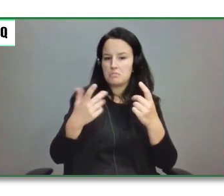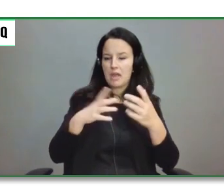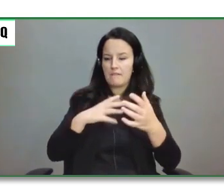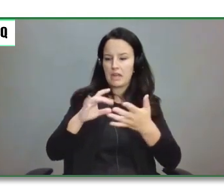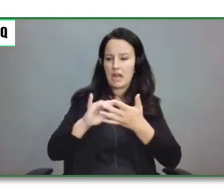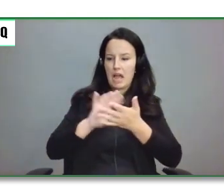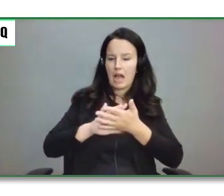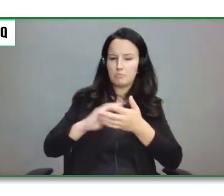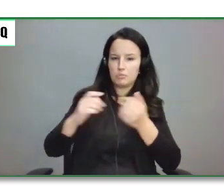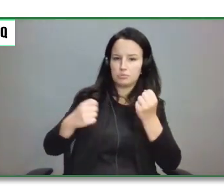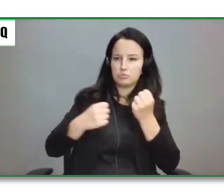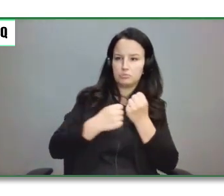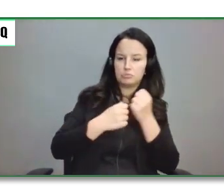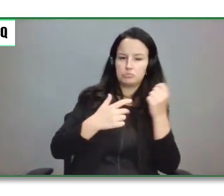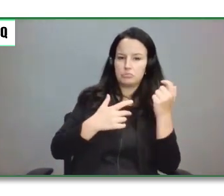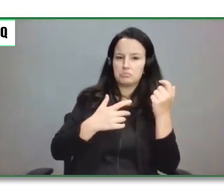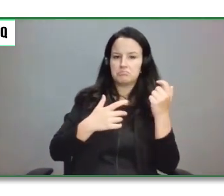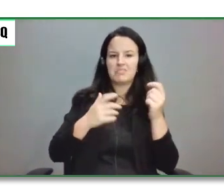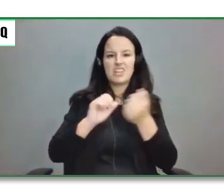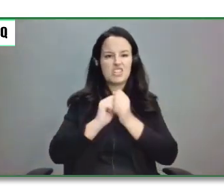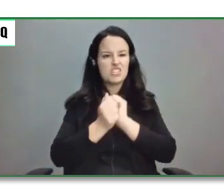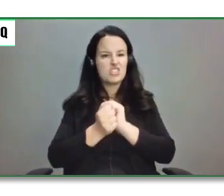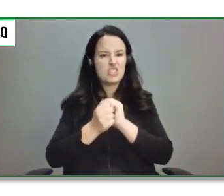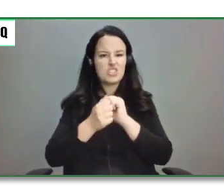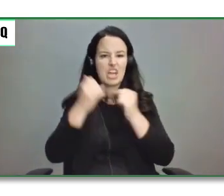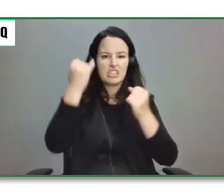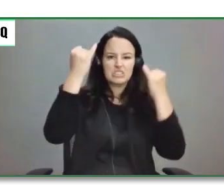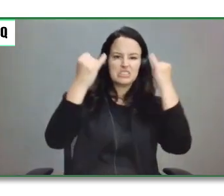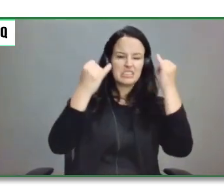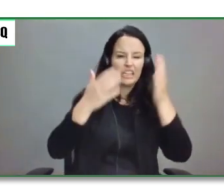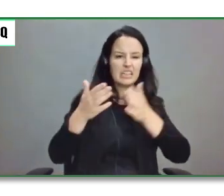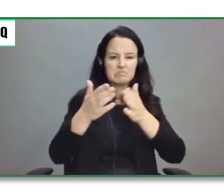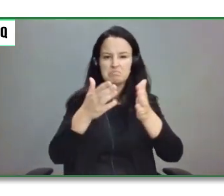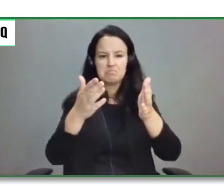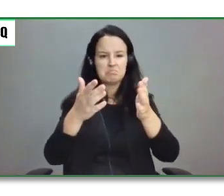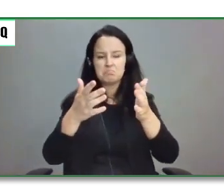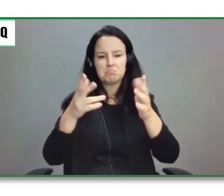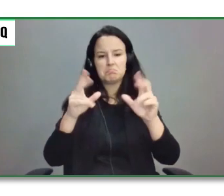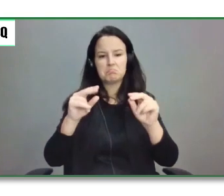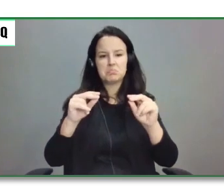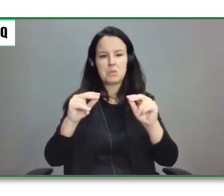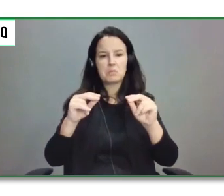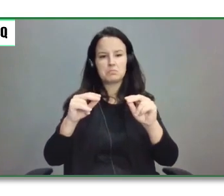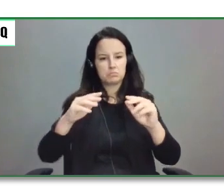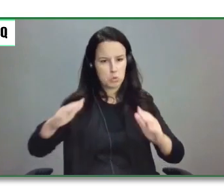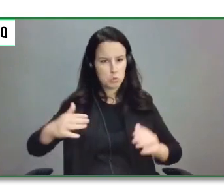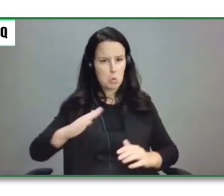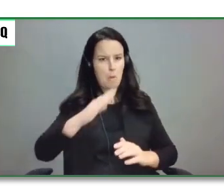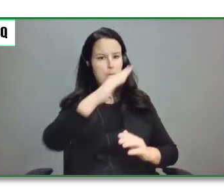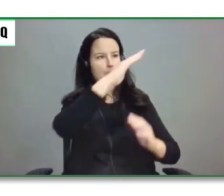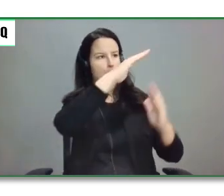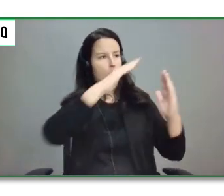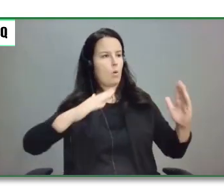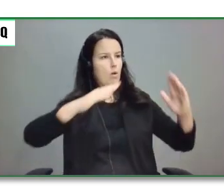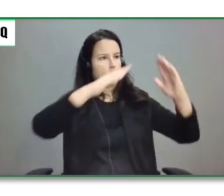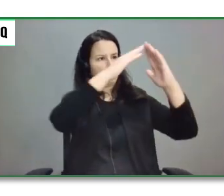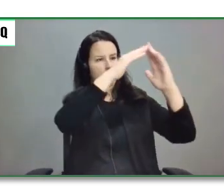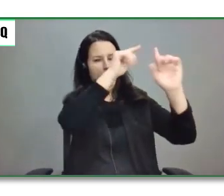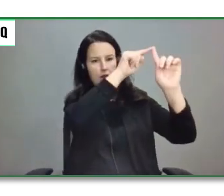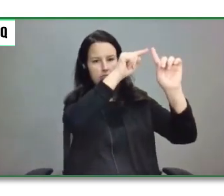notre itinéraire ni nos plans du tout. Nous sommes allés jusqu'au sommet de la montagne, ensemble.